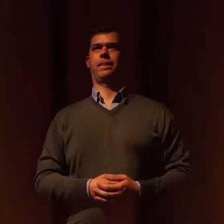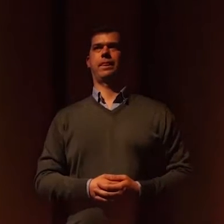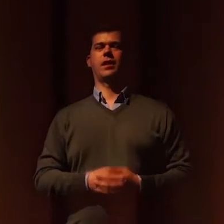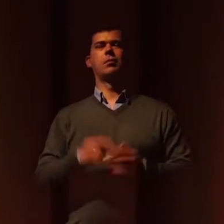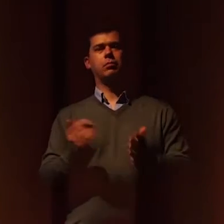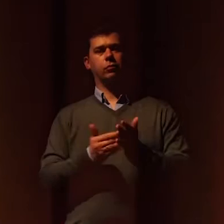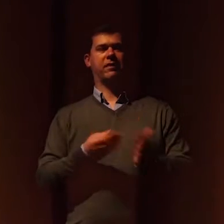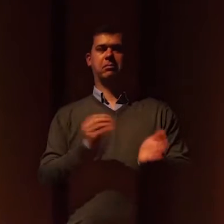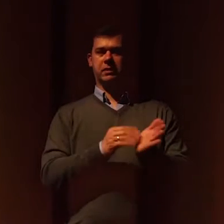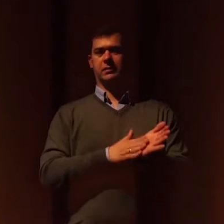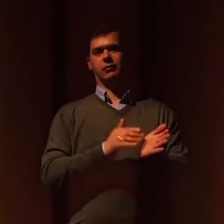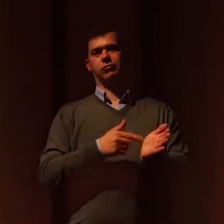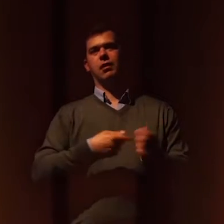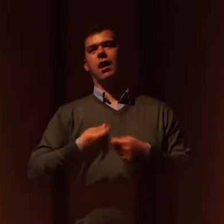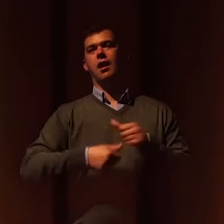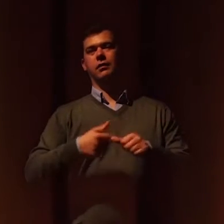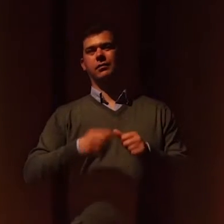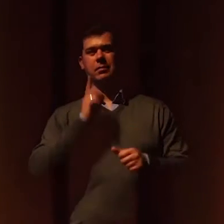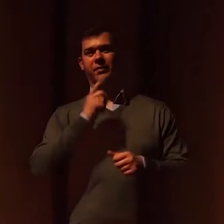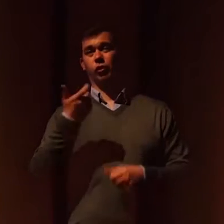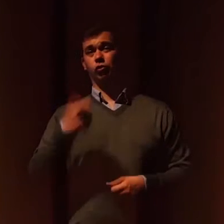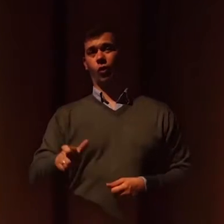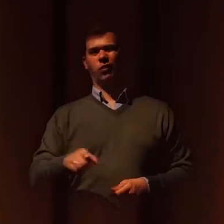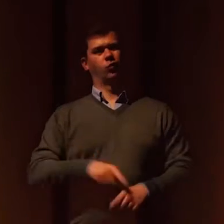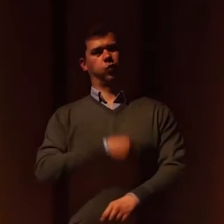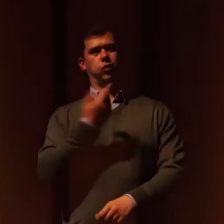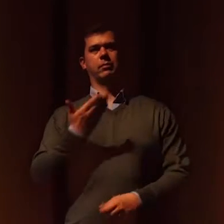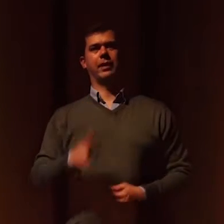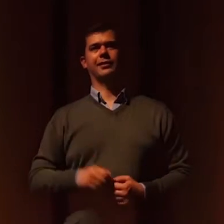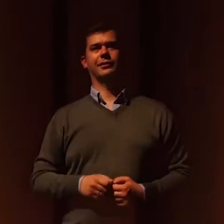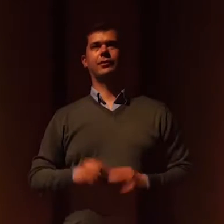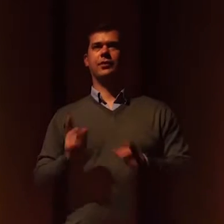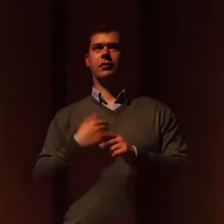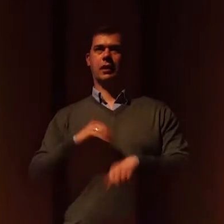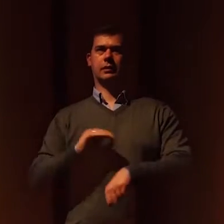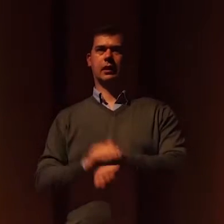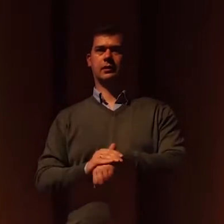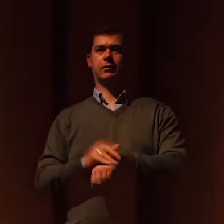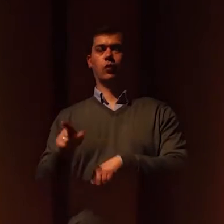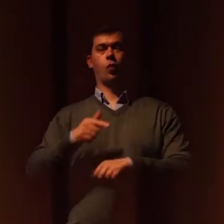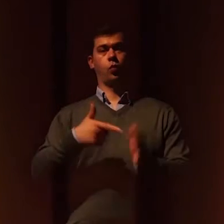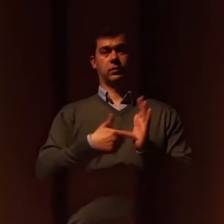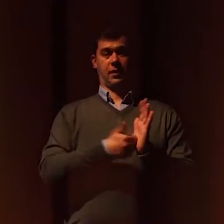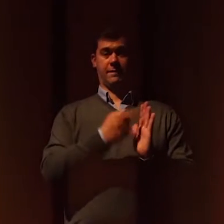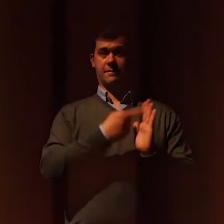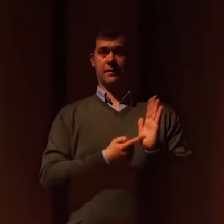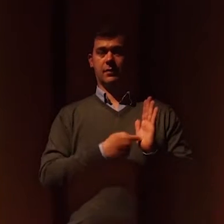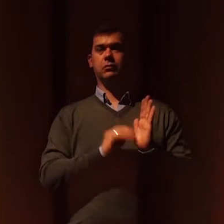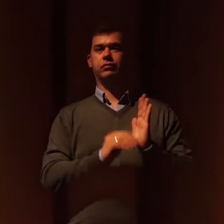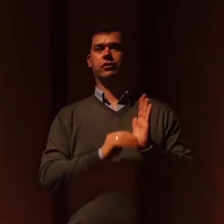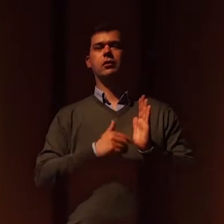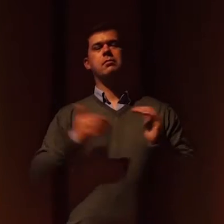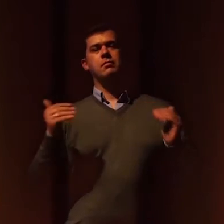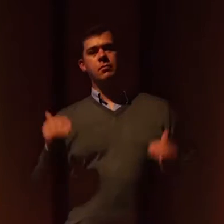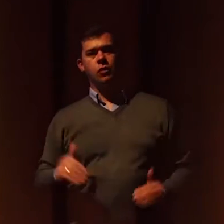zawarty natomiast 100 lat to rzeczywiście bardzo długi czas ja się zgadzam ponieważ ustawa wiąże pewne